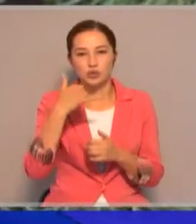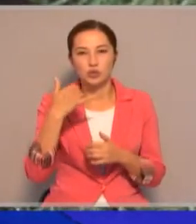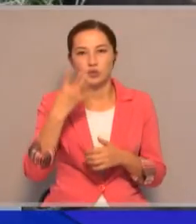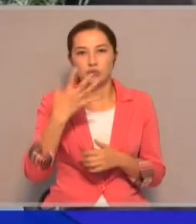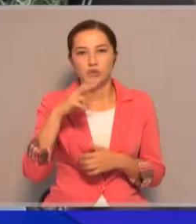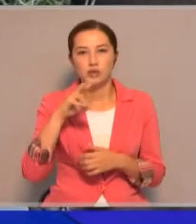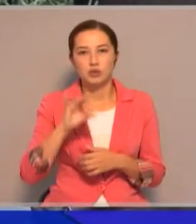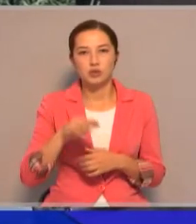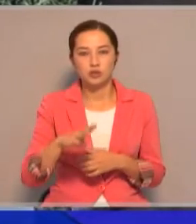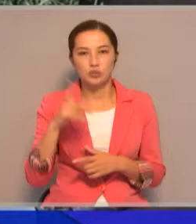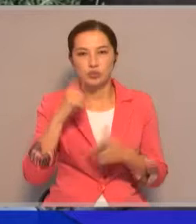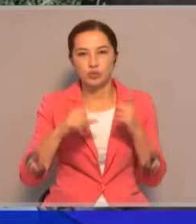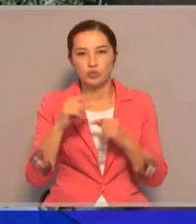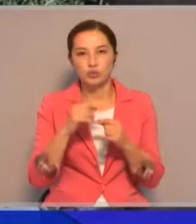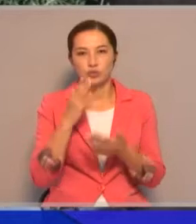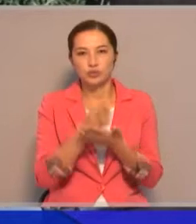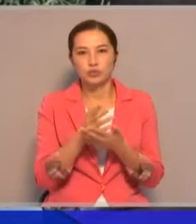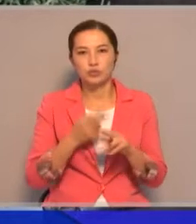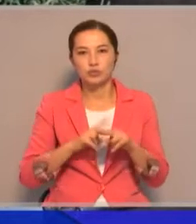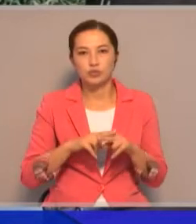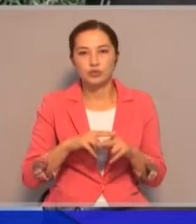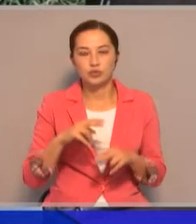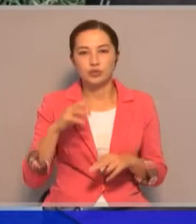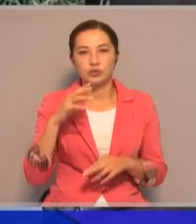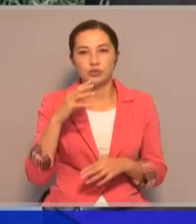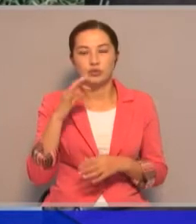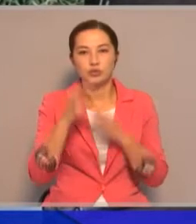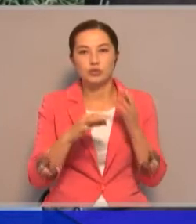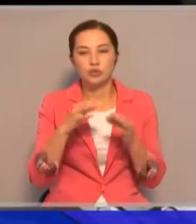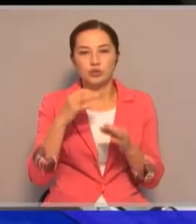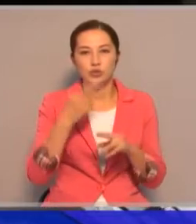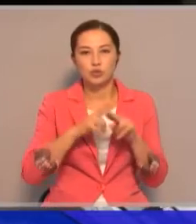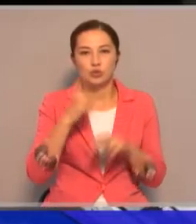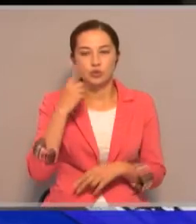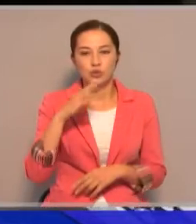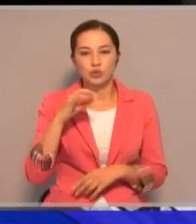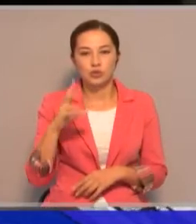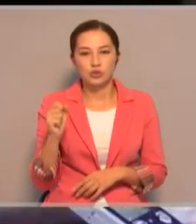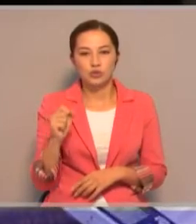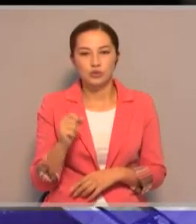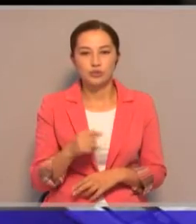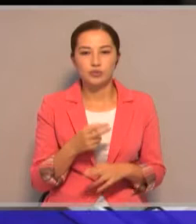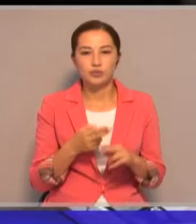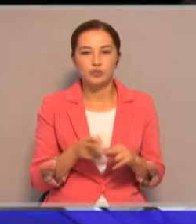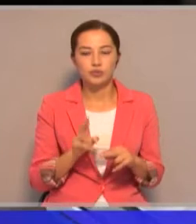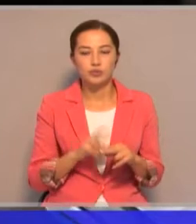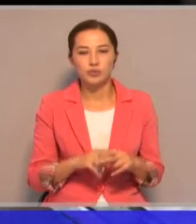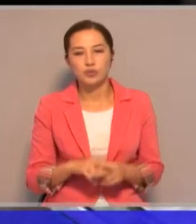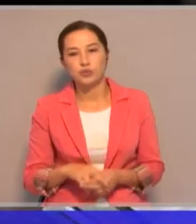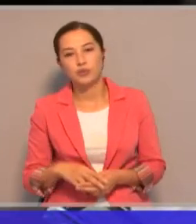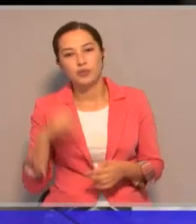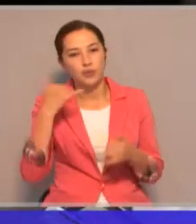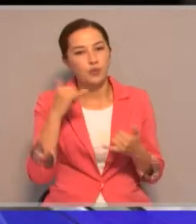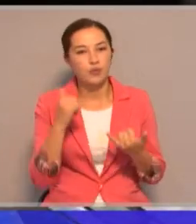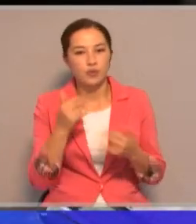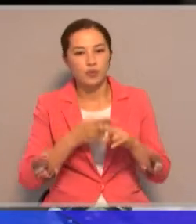сүт береді. Ал тәулік бойы жиналған сүттің көлемі 1 тонна. Мына қорада қазір тана торпақтар, құнажындары, мына жерде